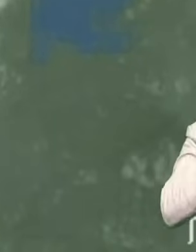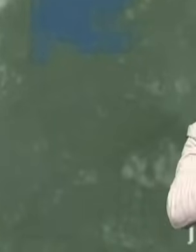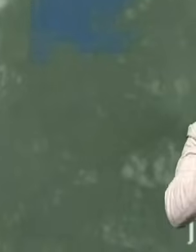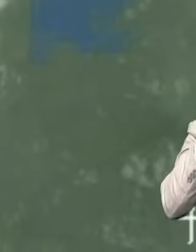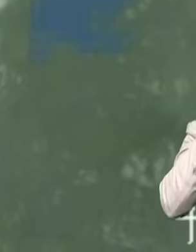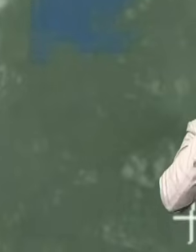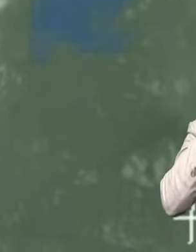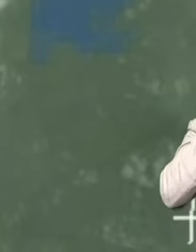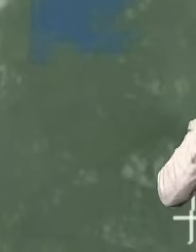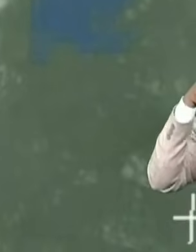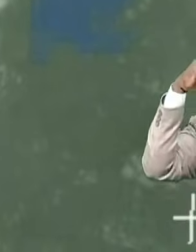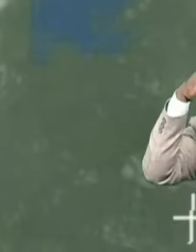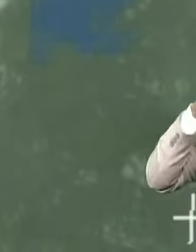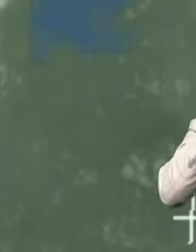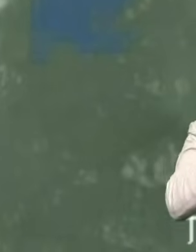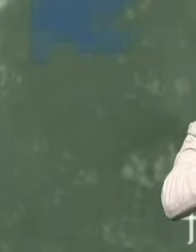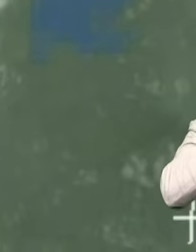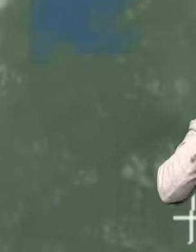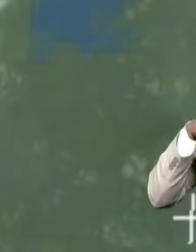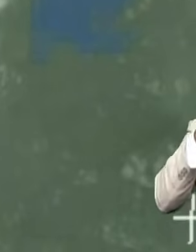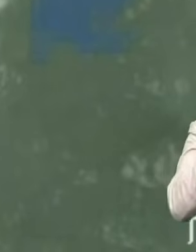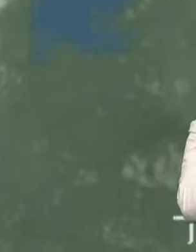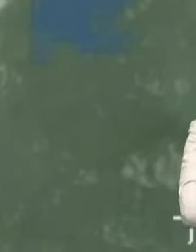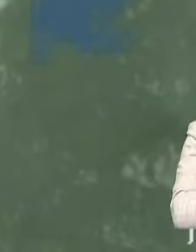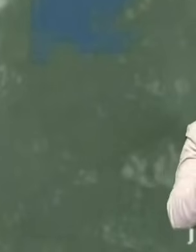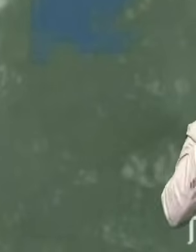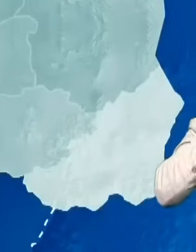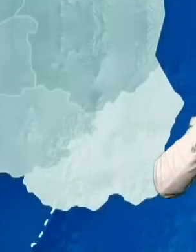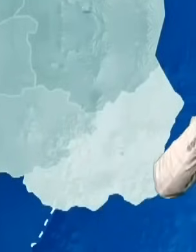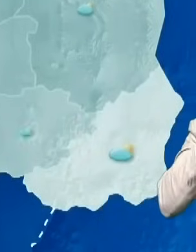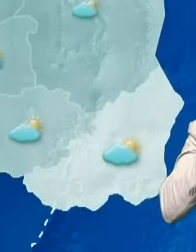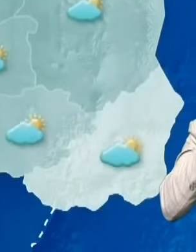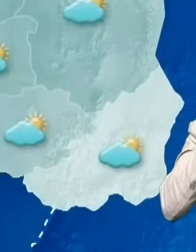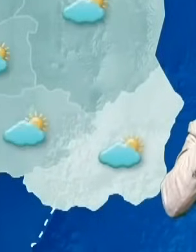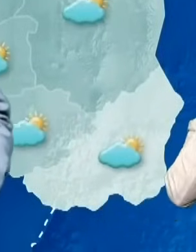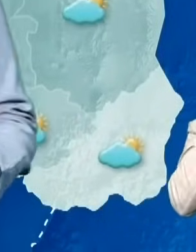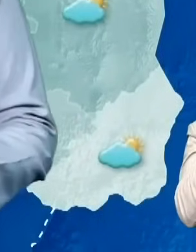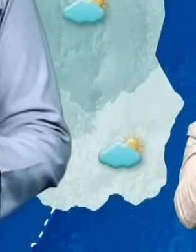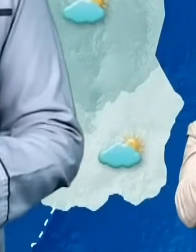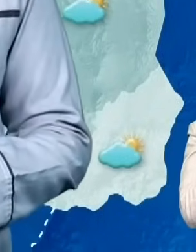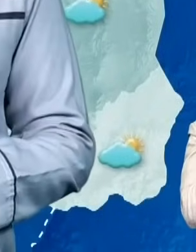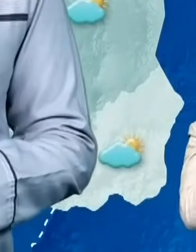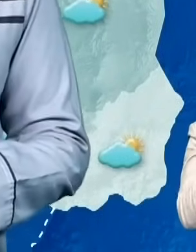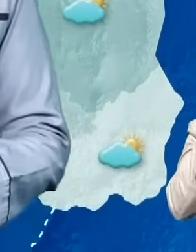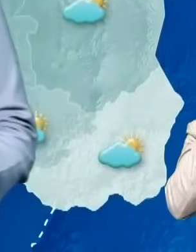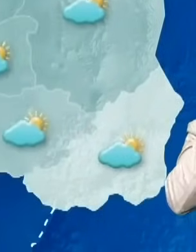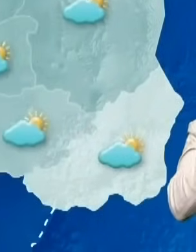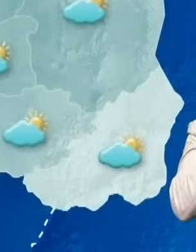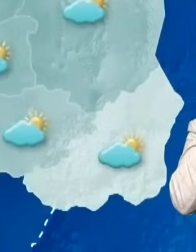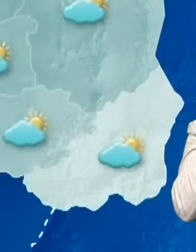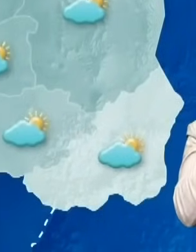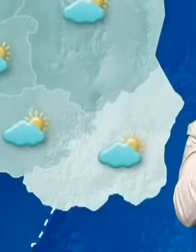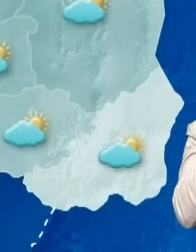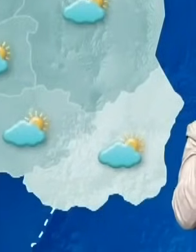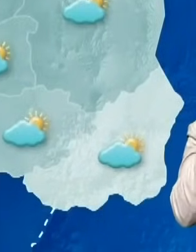tuza kugira imvura mu turere twose tw'igihugu ku munsi w'ejo mu masaha ya mu gitondo biteganyijwe yuko tuzaramukana